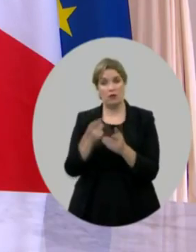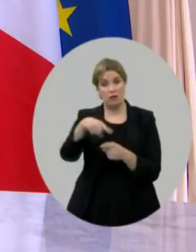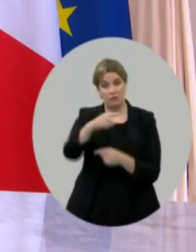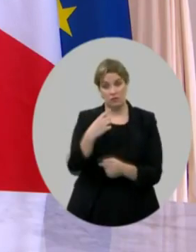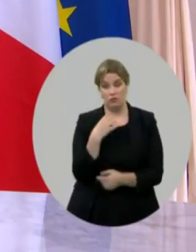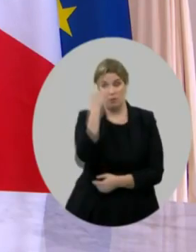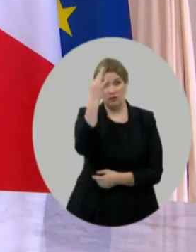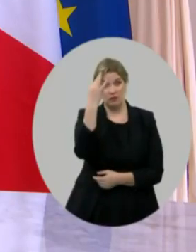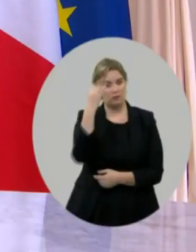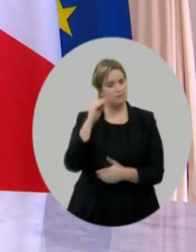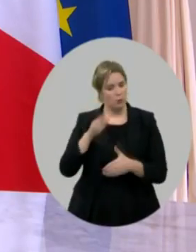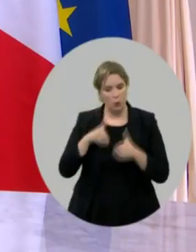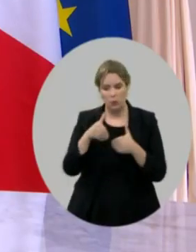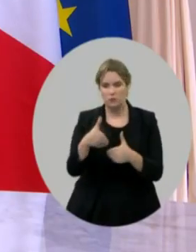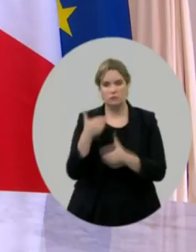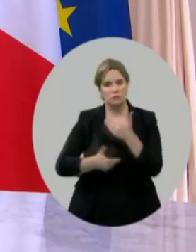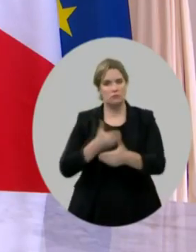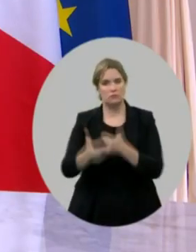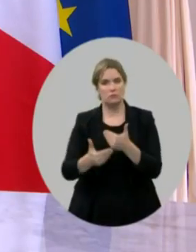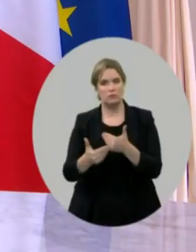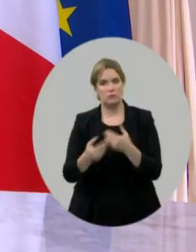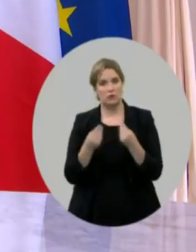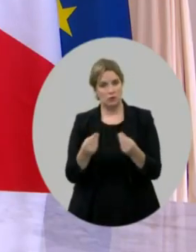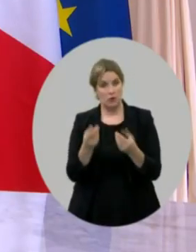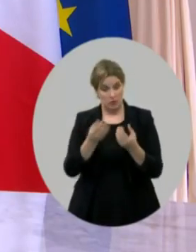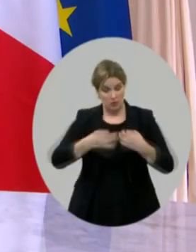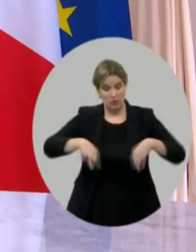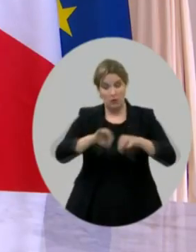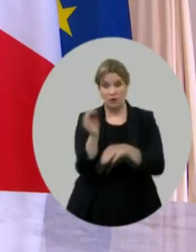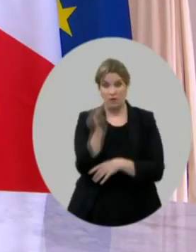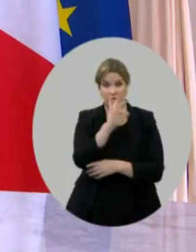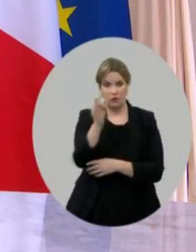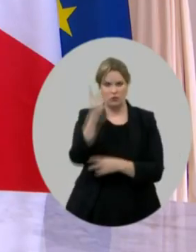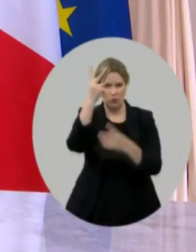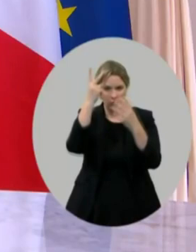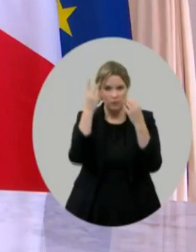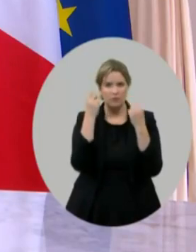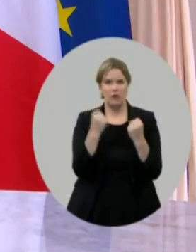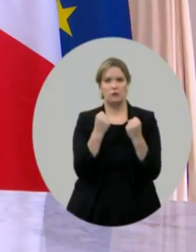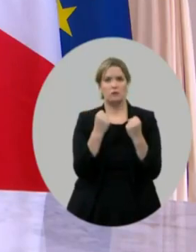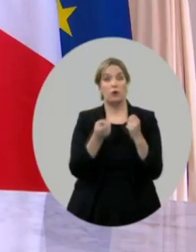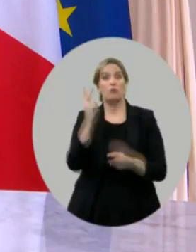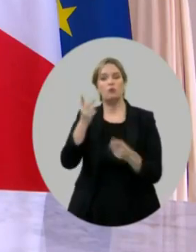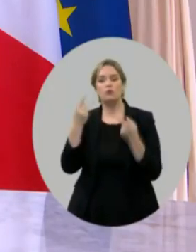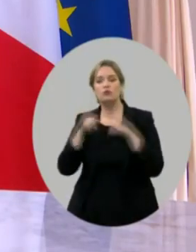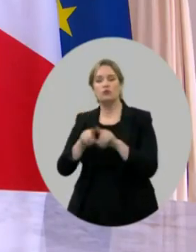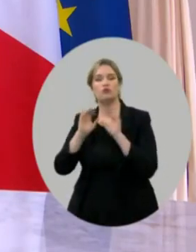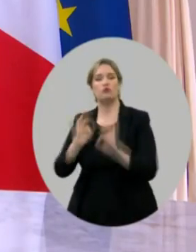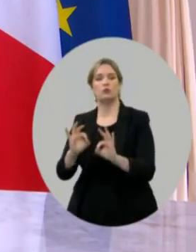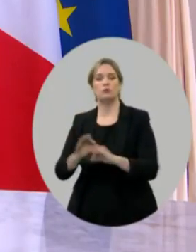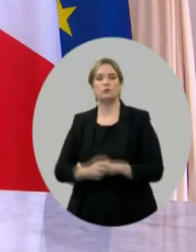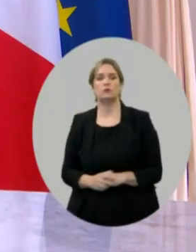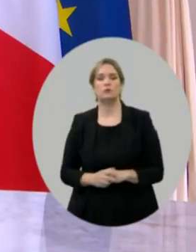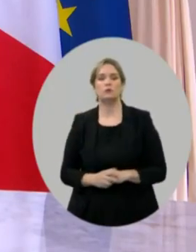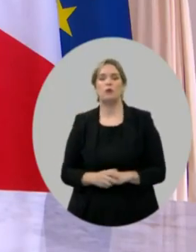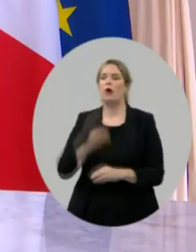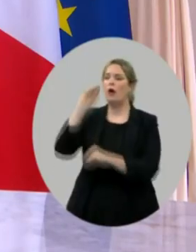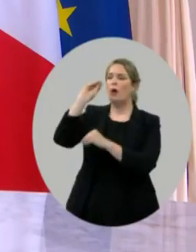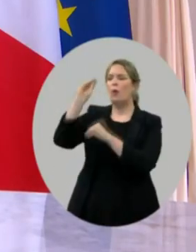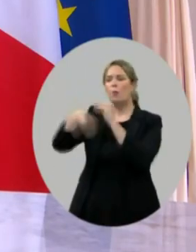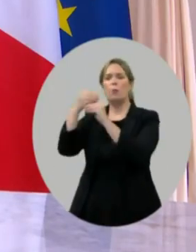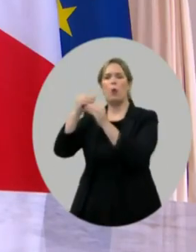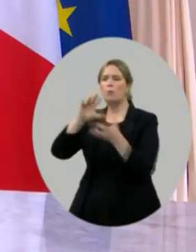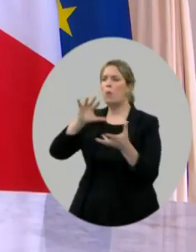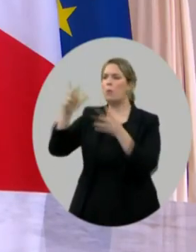élu, rendre la France plus forte et plus juste, permettre non pas d'adapter notre pays